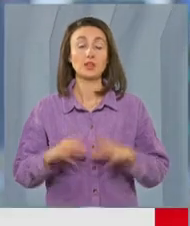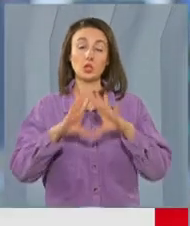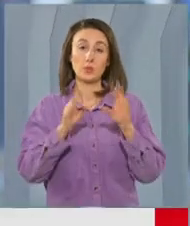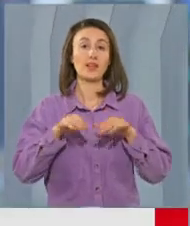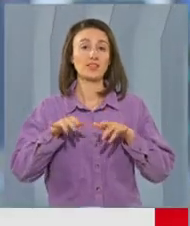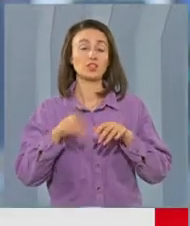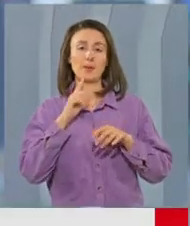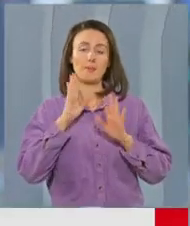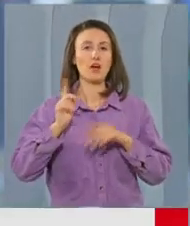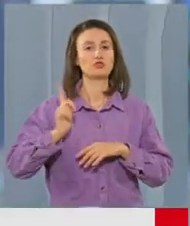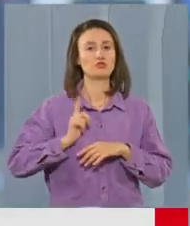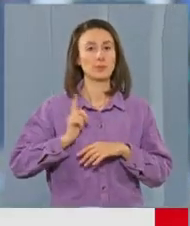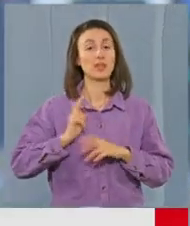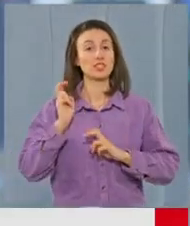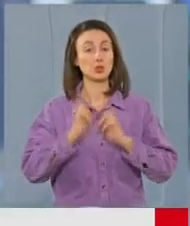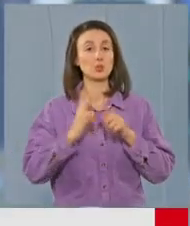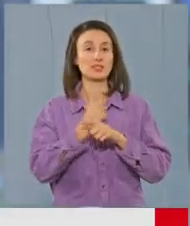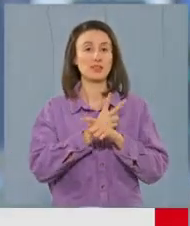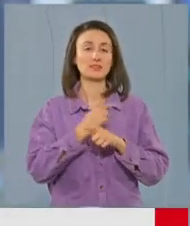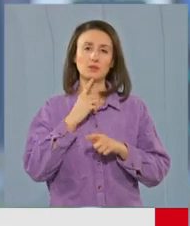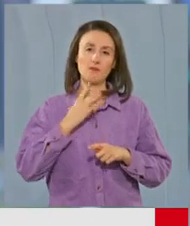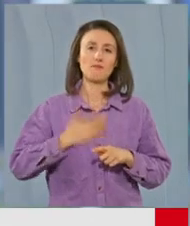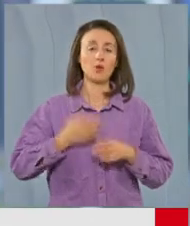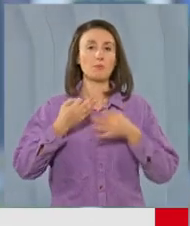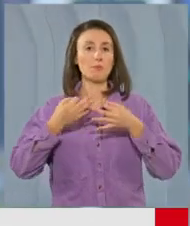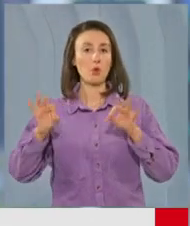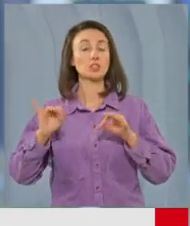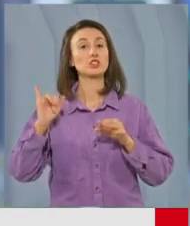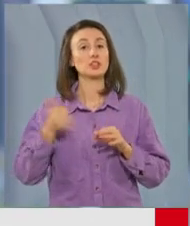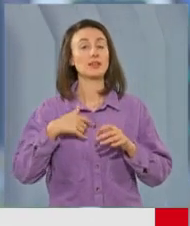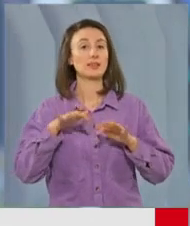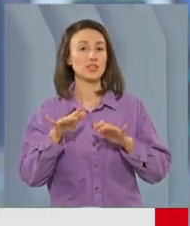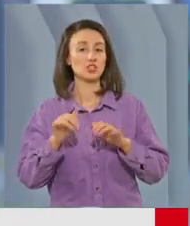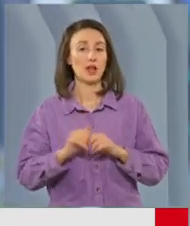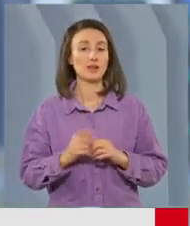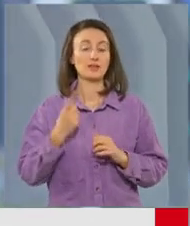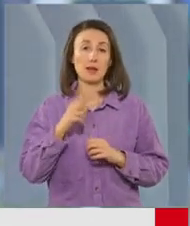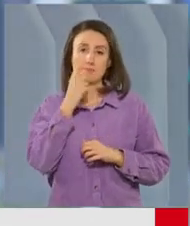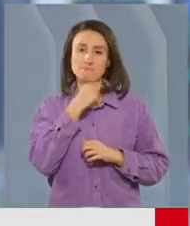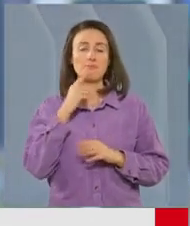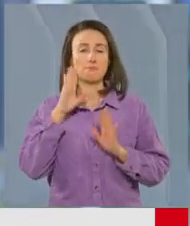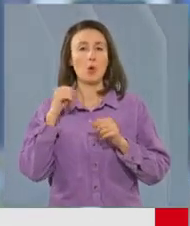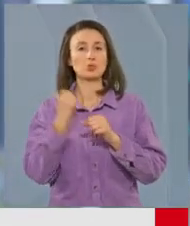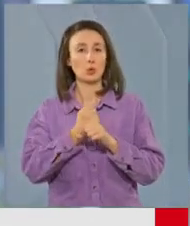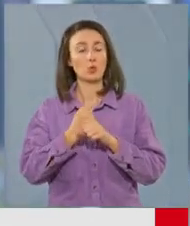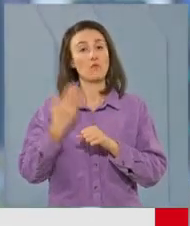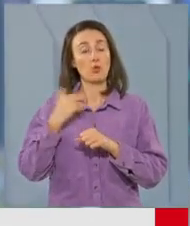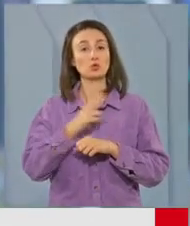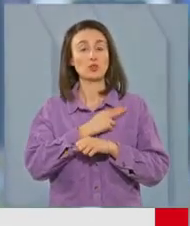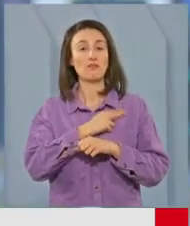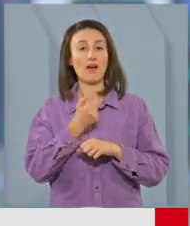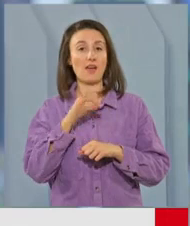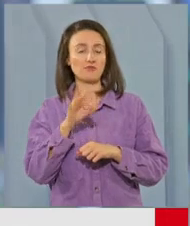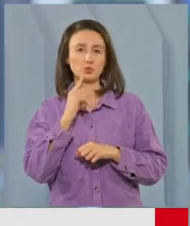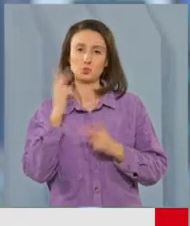România Digitală mai are de așteptat, instituțiile de stat aspiră spre modernizare și digitalizare, dar pare că mai au de lucrat. Fostul șef al ANAF